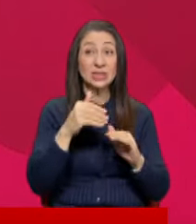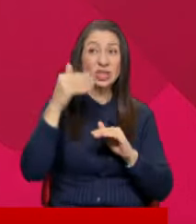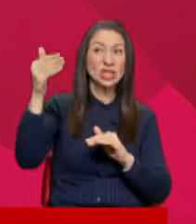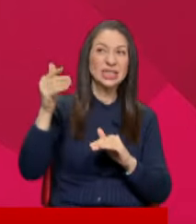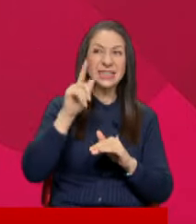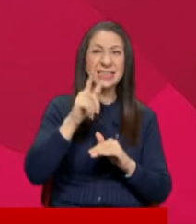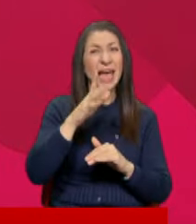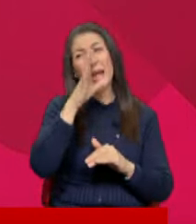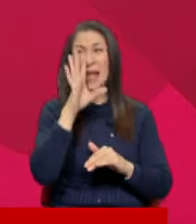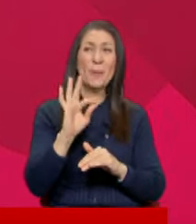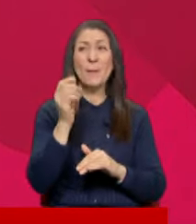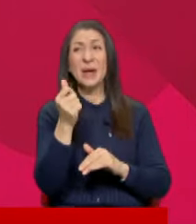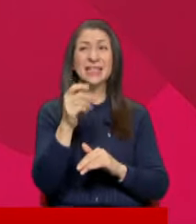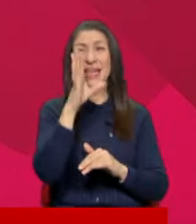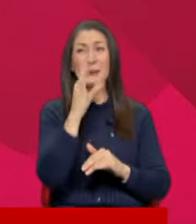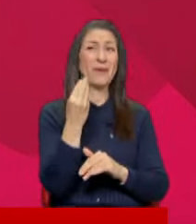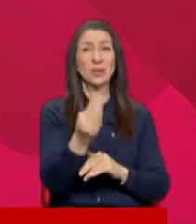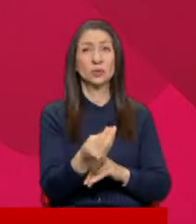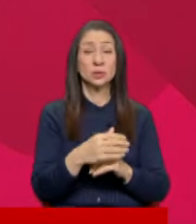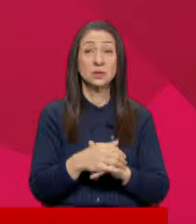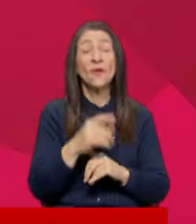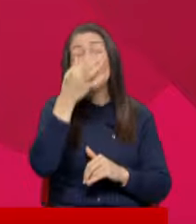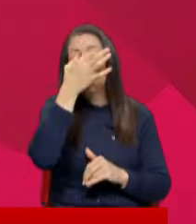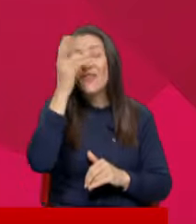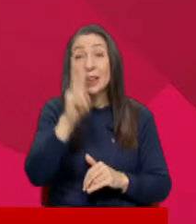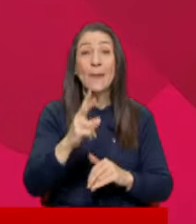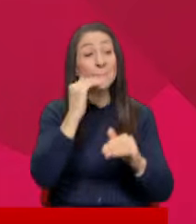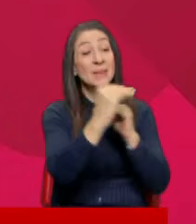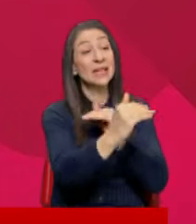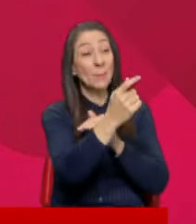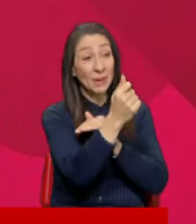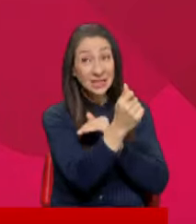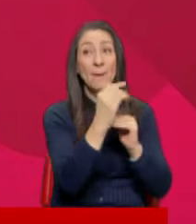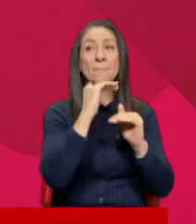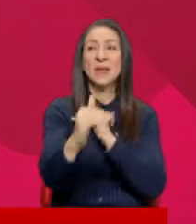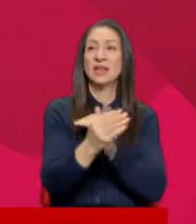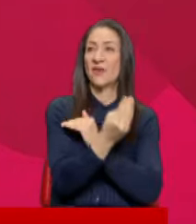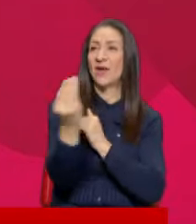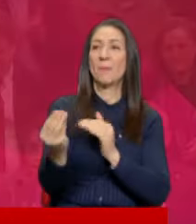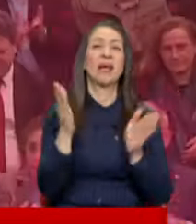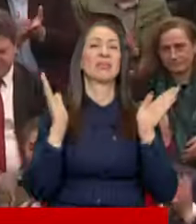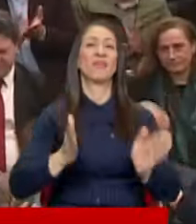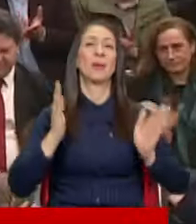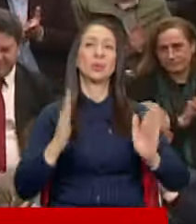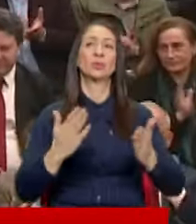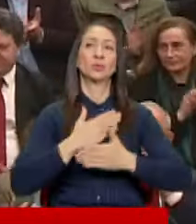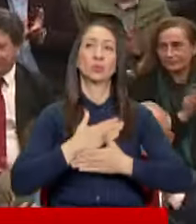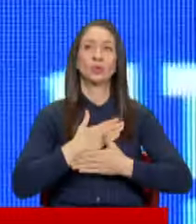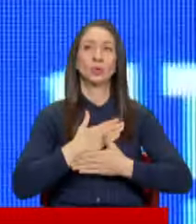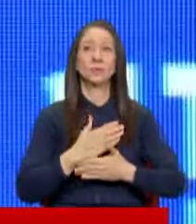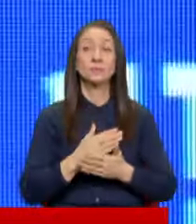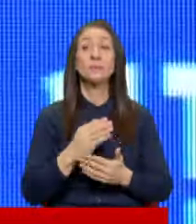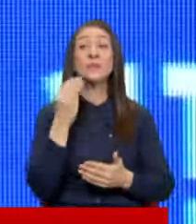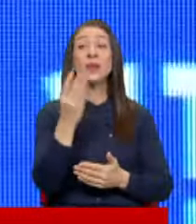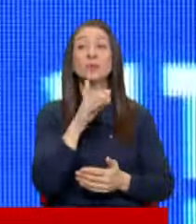ses kimin parasını Kime veriyorsun Vallahi milletin parasını millete vermeye devam ediyoruz